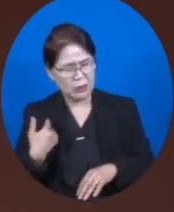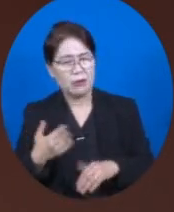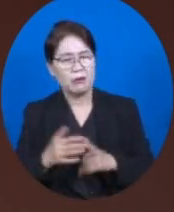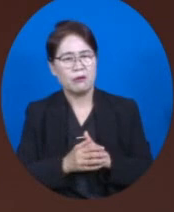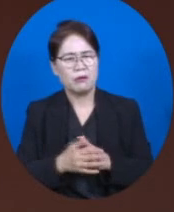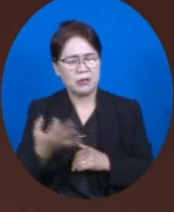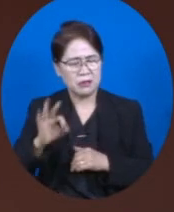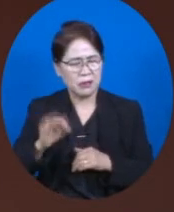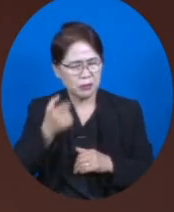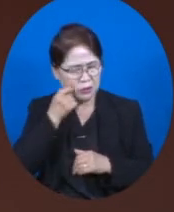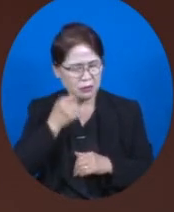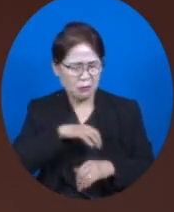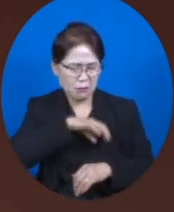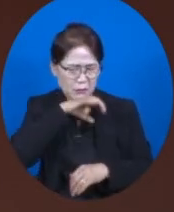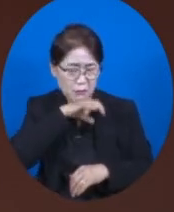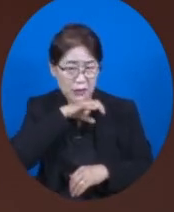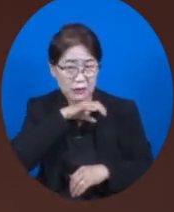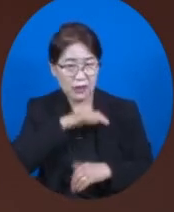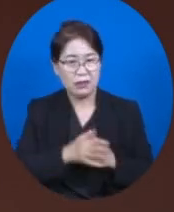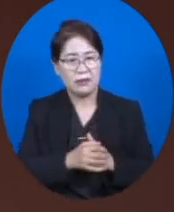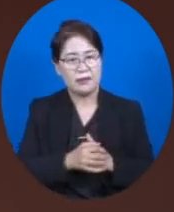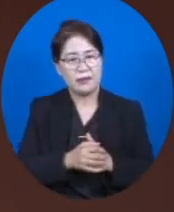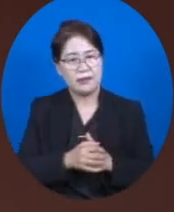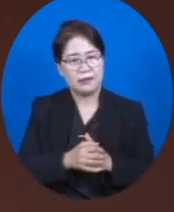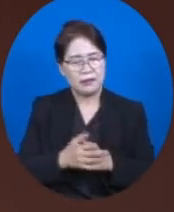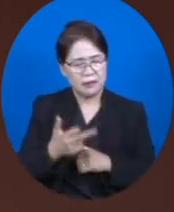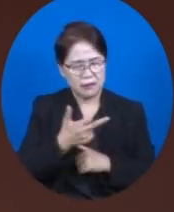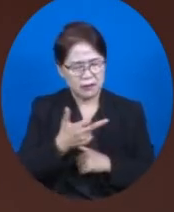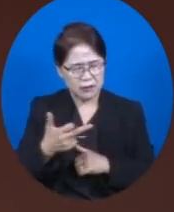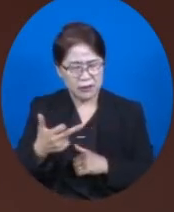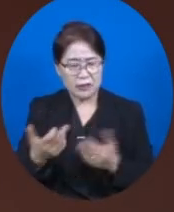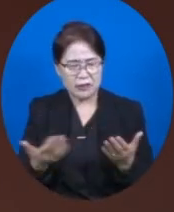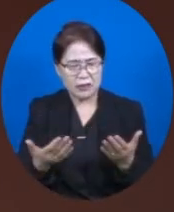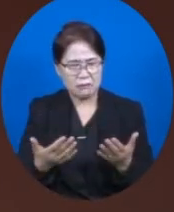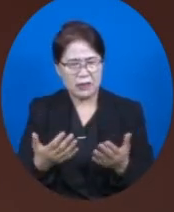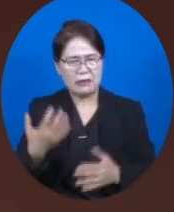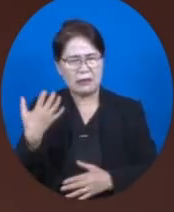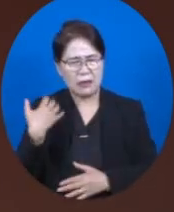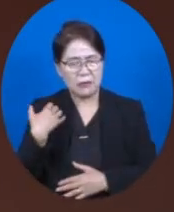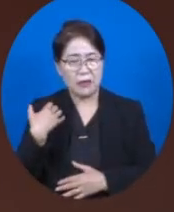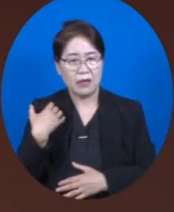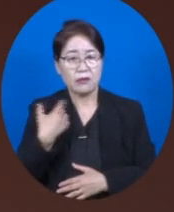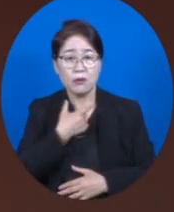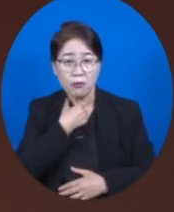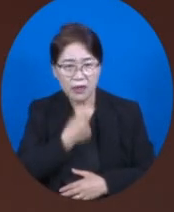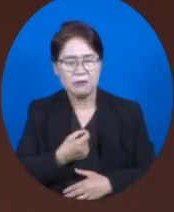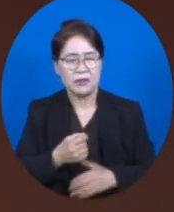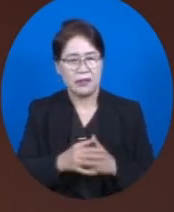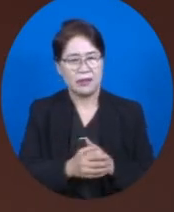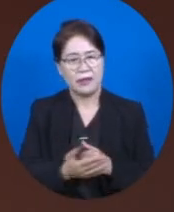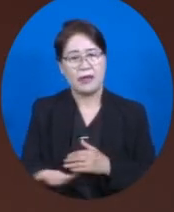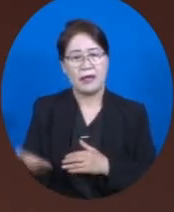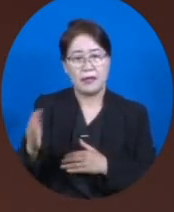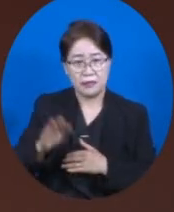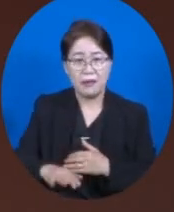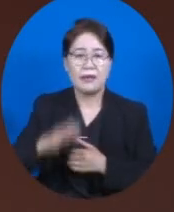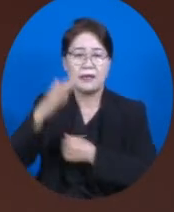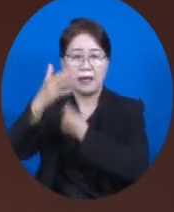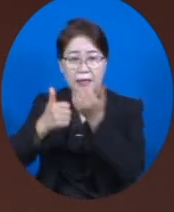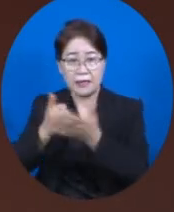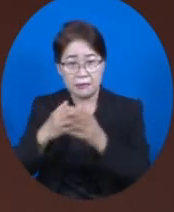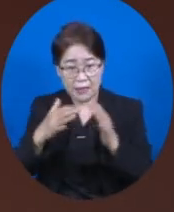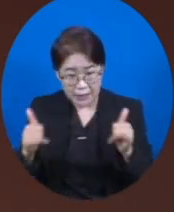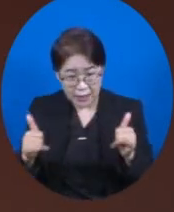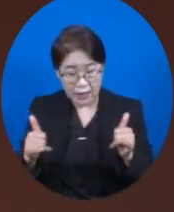불평하죠 그리고 남이 알아주는 그거 화려한 일만을 하려고 합니다 그러나 하나님의